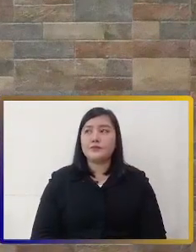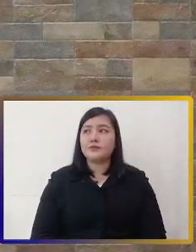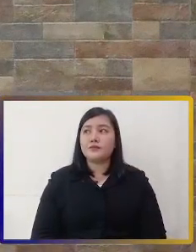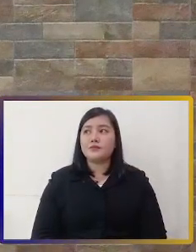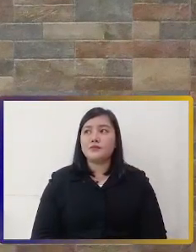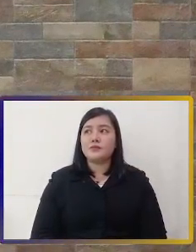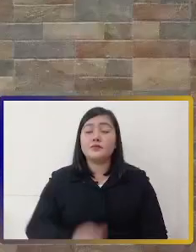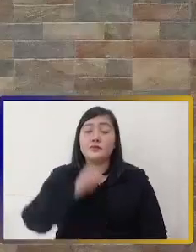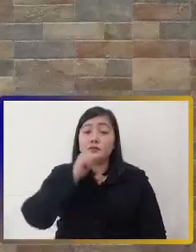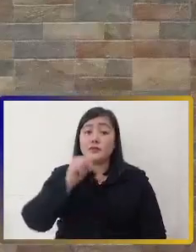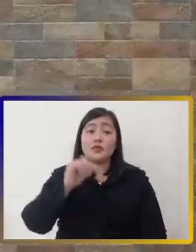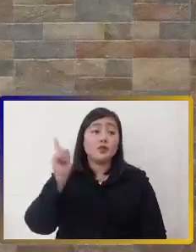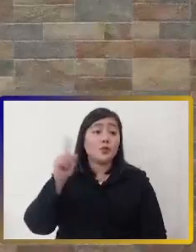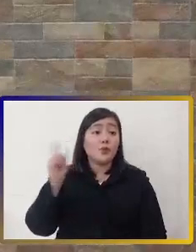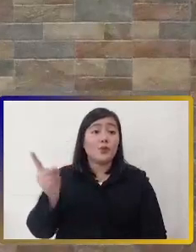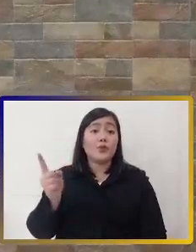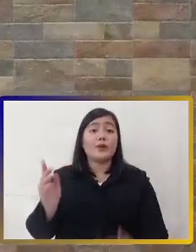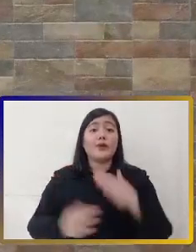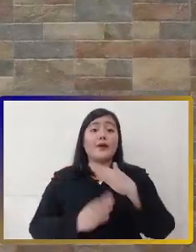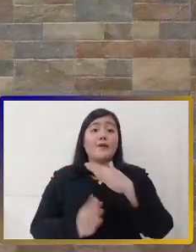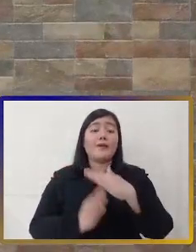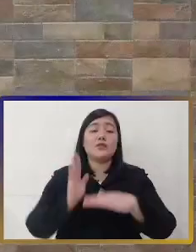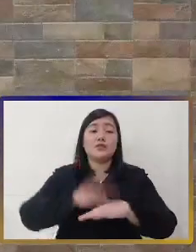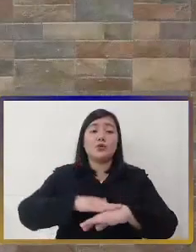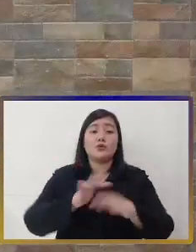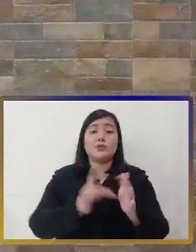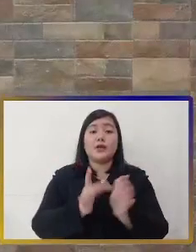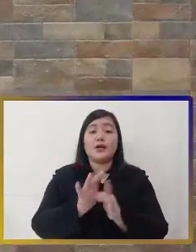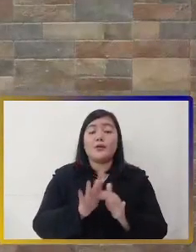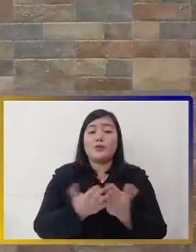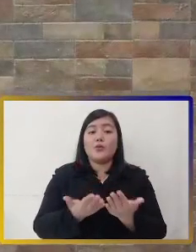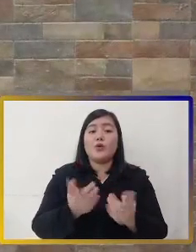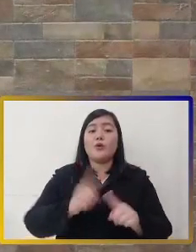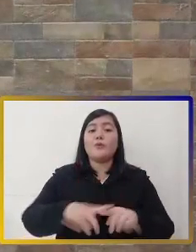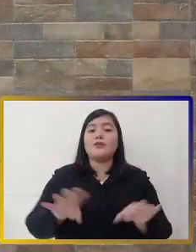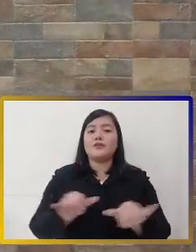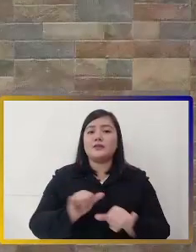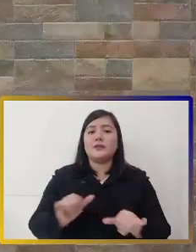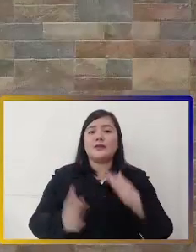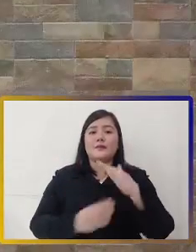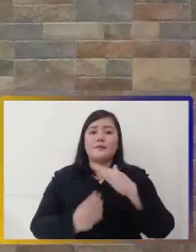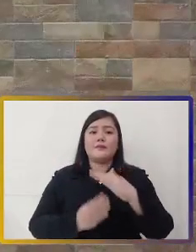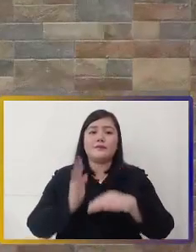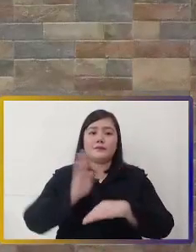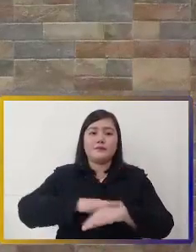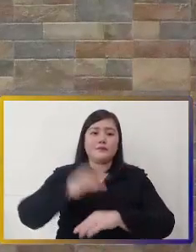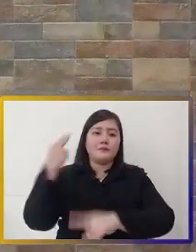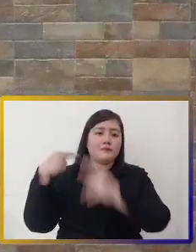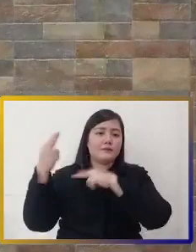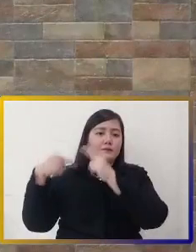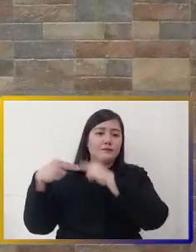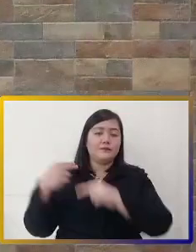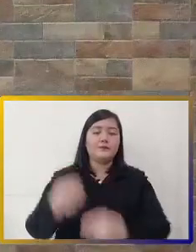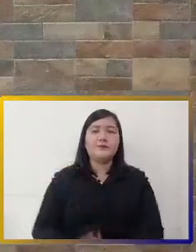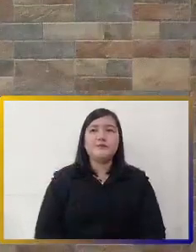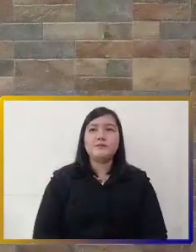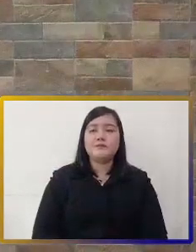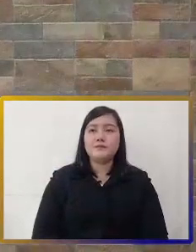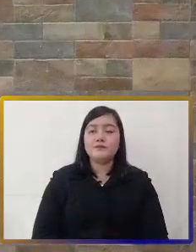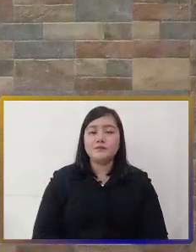only biblically, but historically. Alright? Tuloy po tayo. Kung pupunta po tayo sa